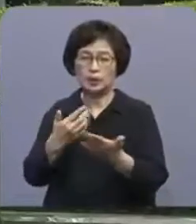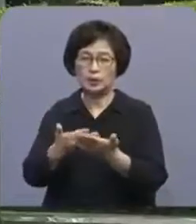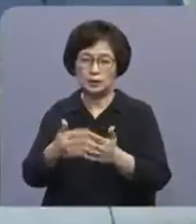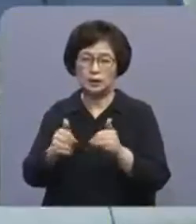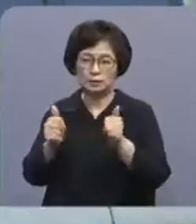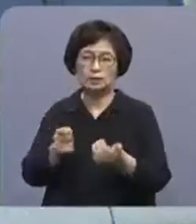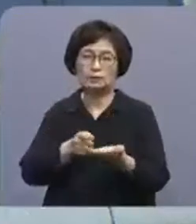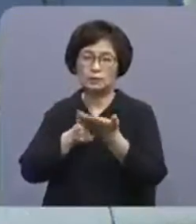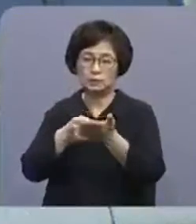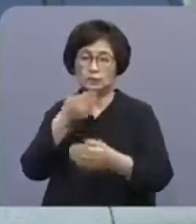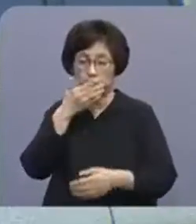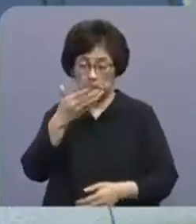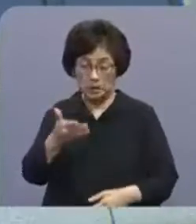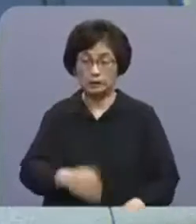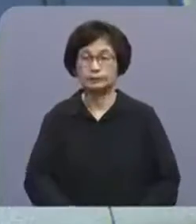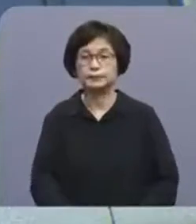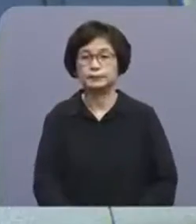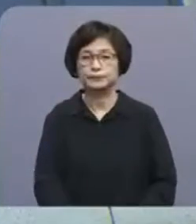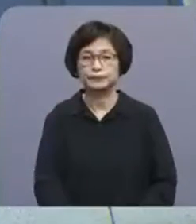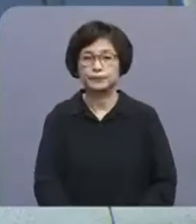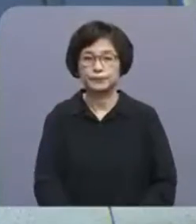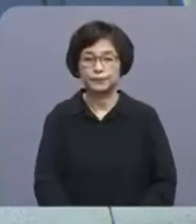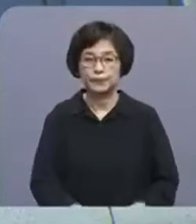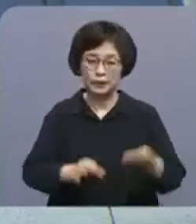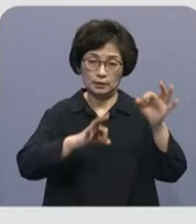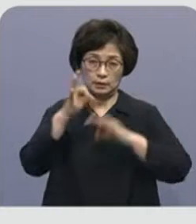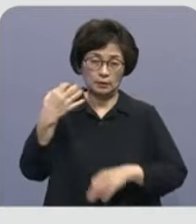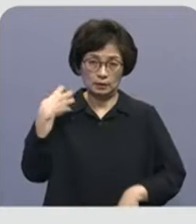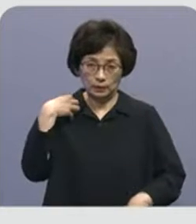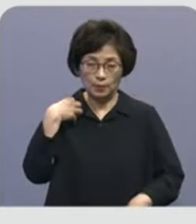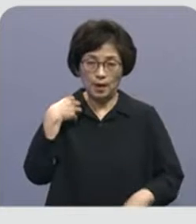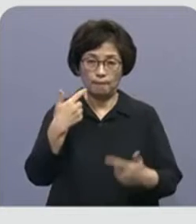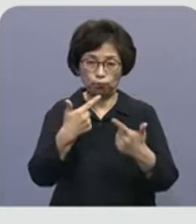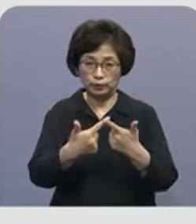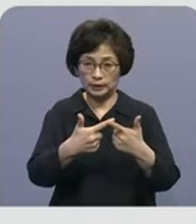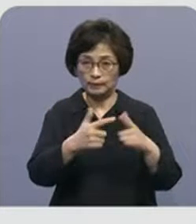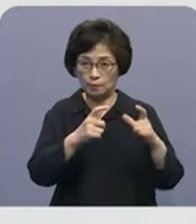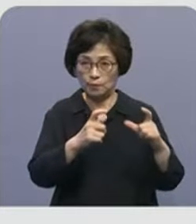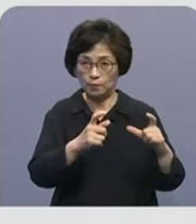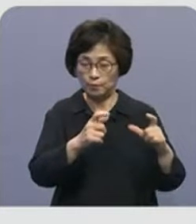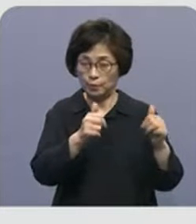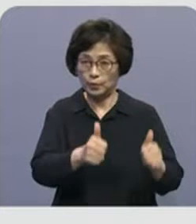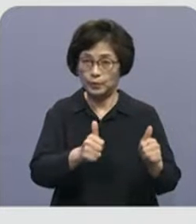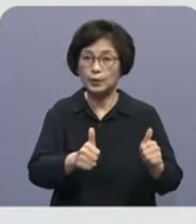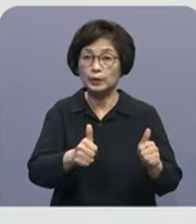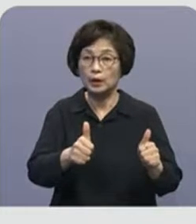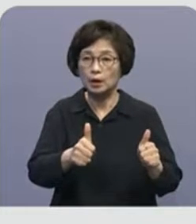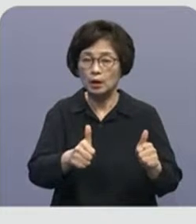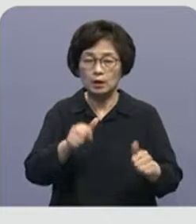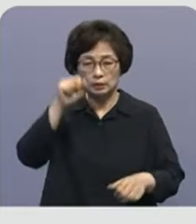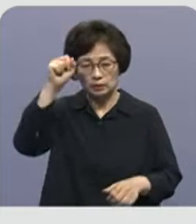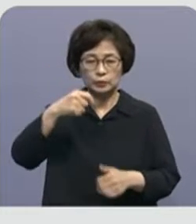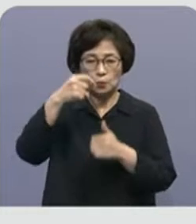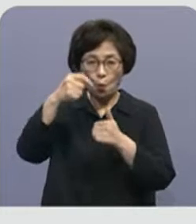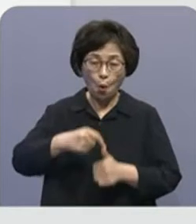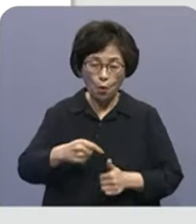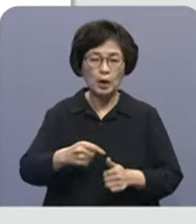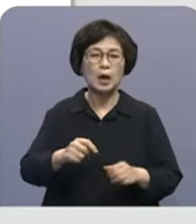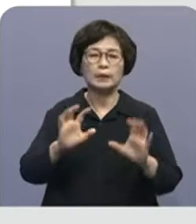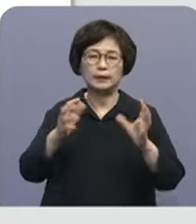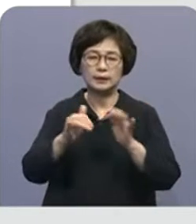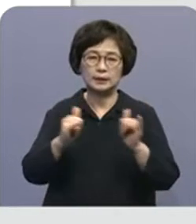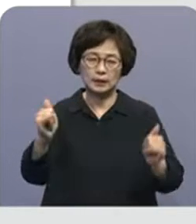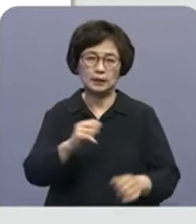결정하자 소송을 냈습니다 사건을 맡은 부산지법 인사 구분은 개헌폭 오가 집회 결사의 자유 등 국민